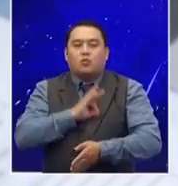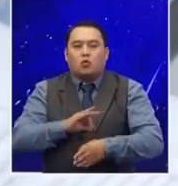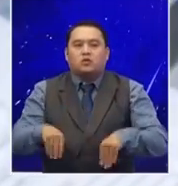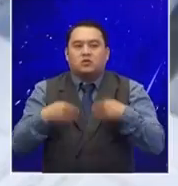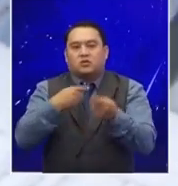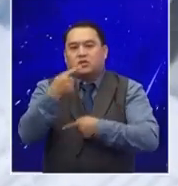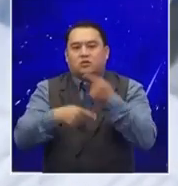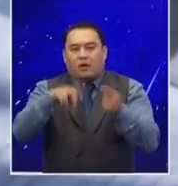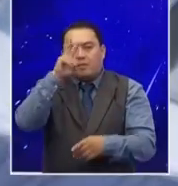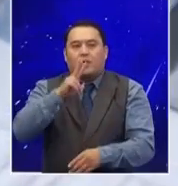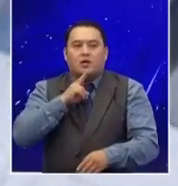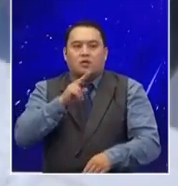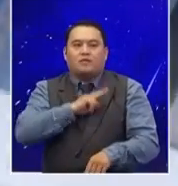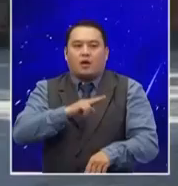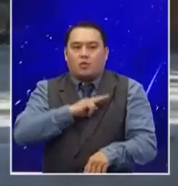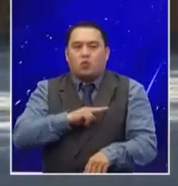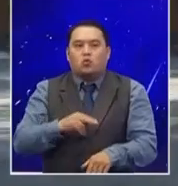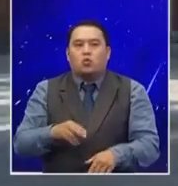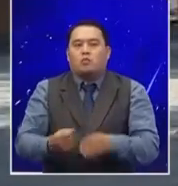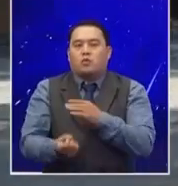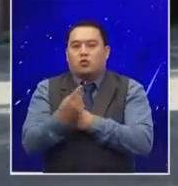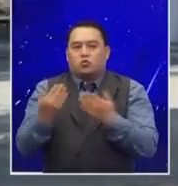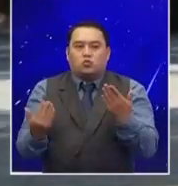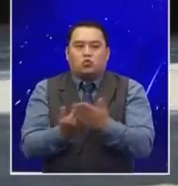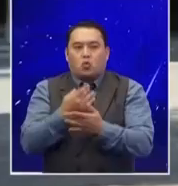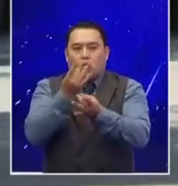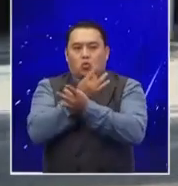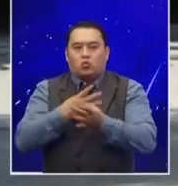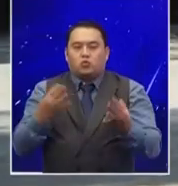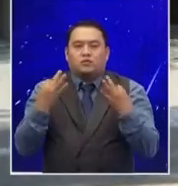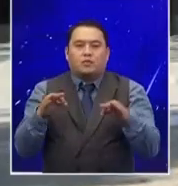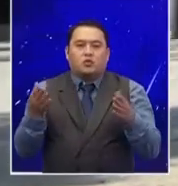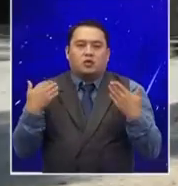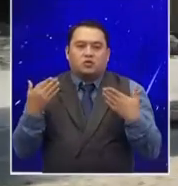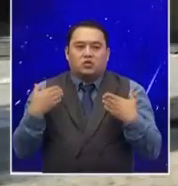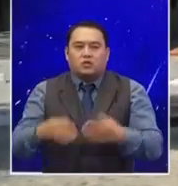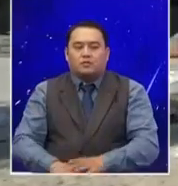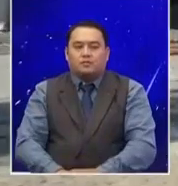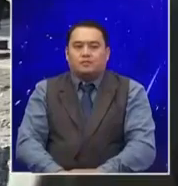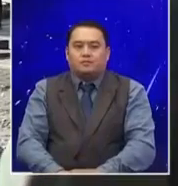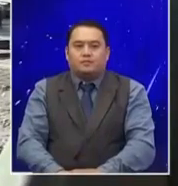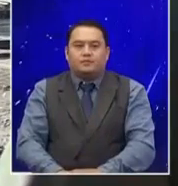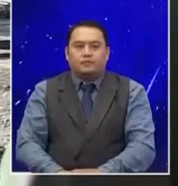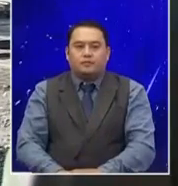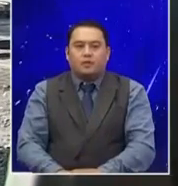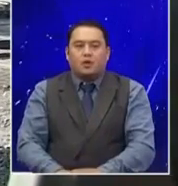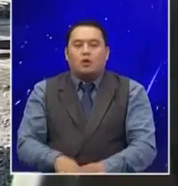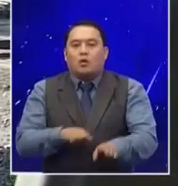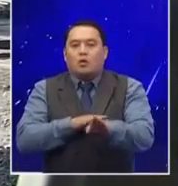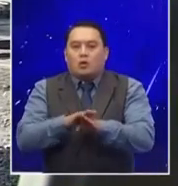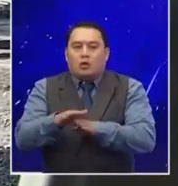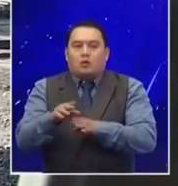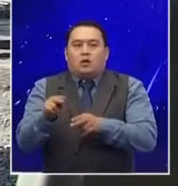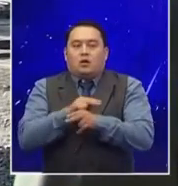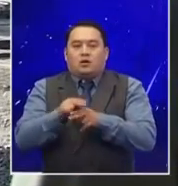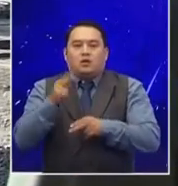через 2 месяца. Именно к этому времени у сельчан появится учреждение для культурного досуга. Будет полностью замена